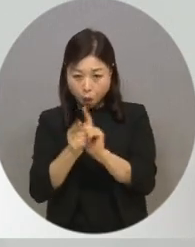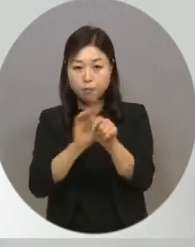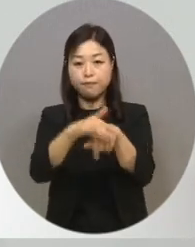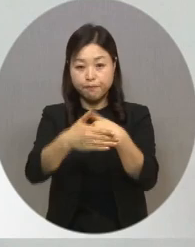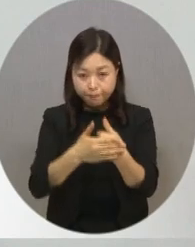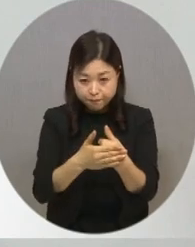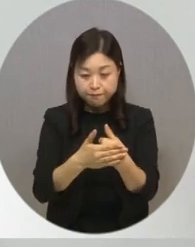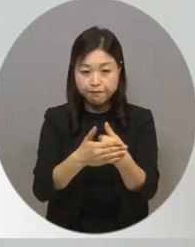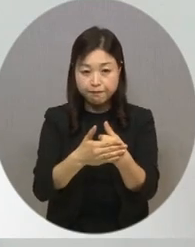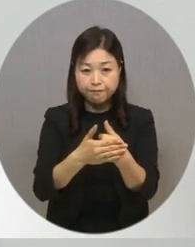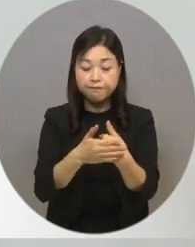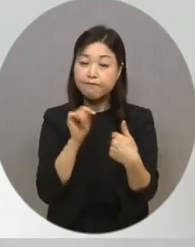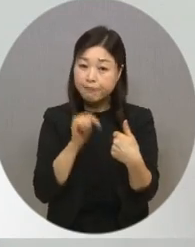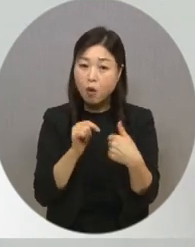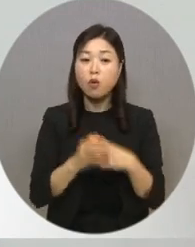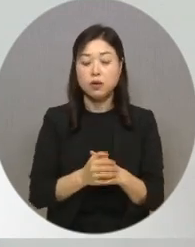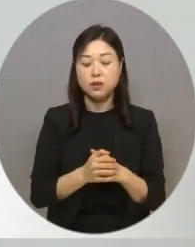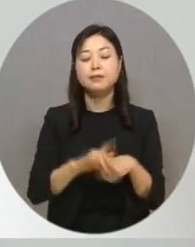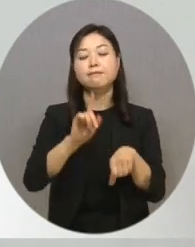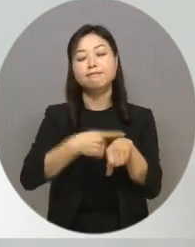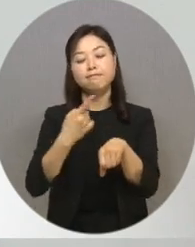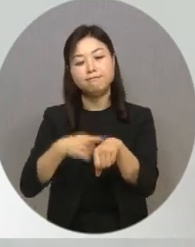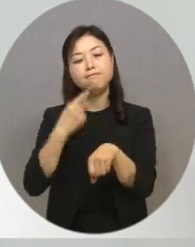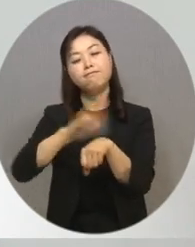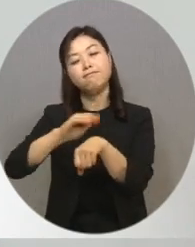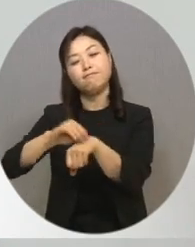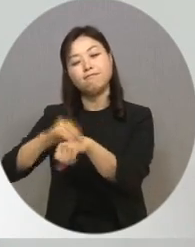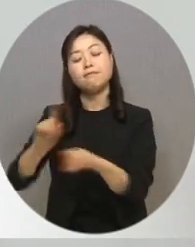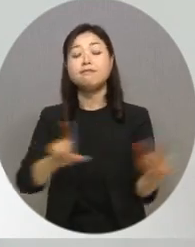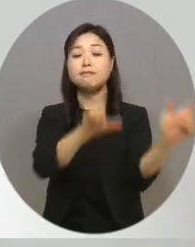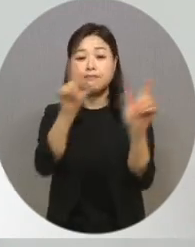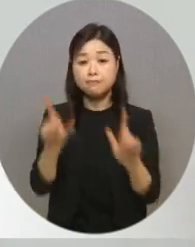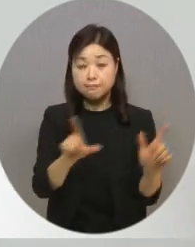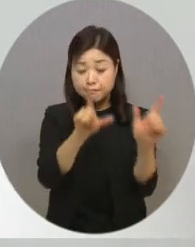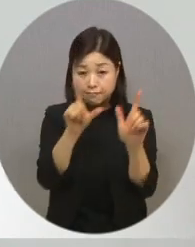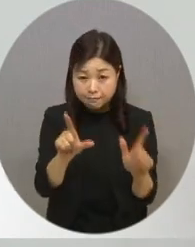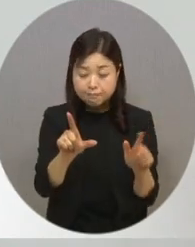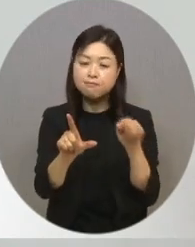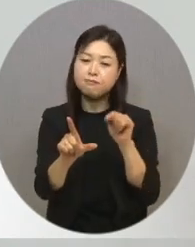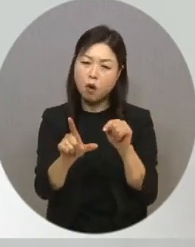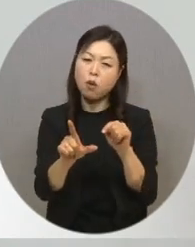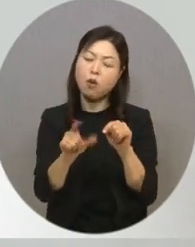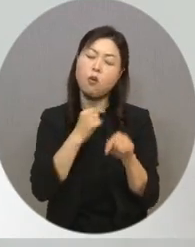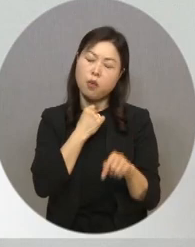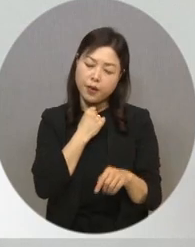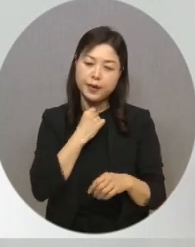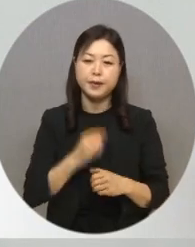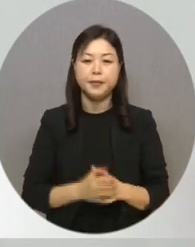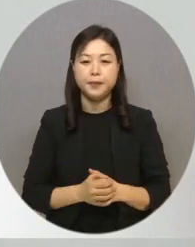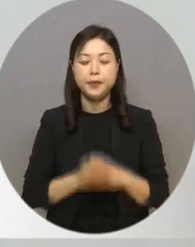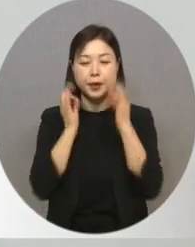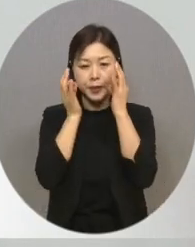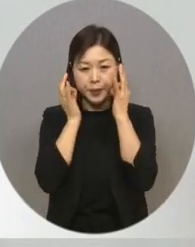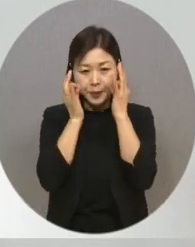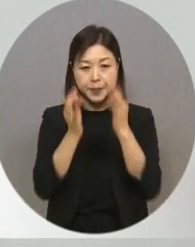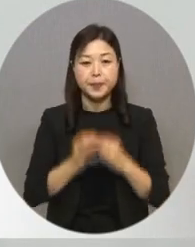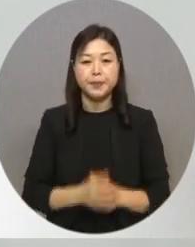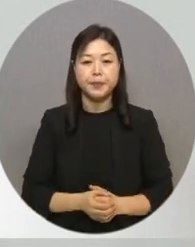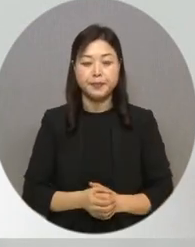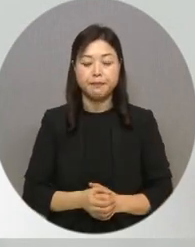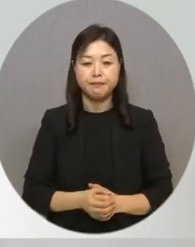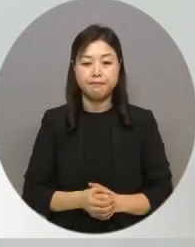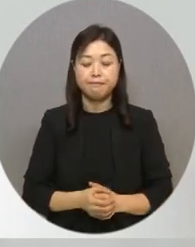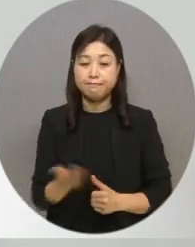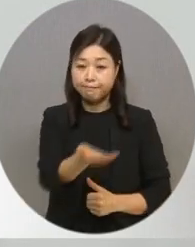것이 일상의 자연스러운 삶이 되는 보통의 삶을 살고자 노력합니다.